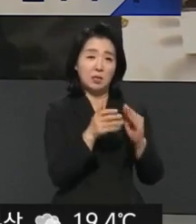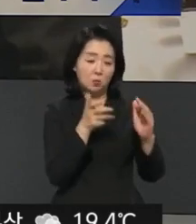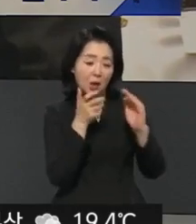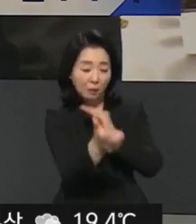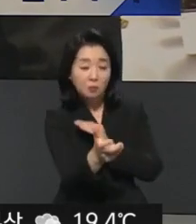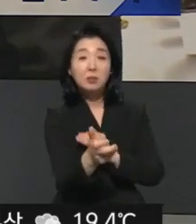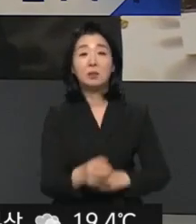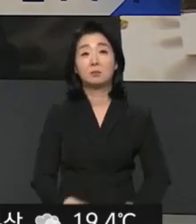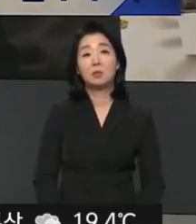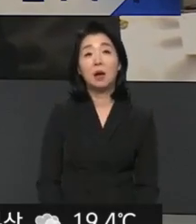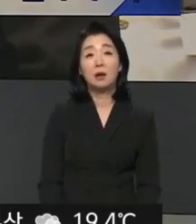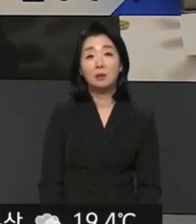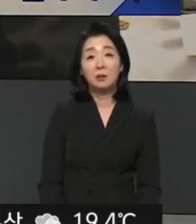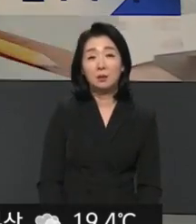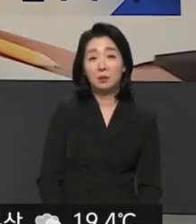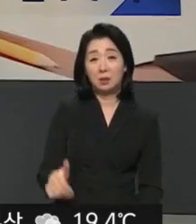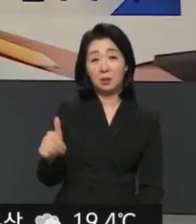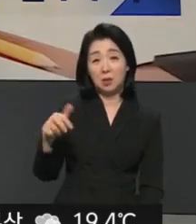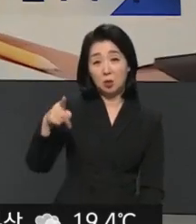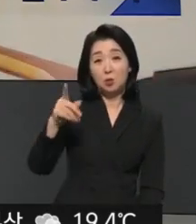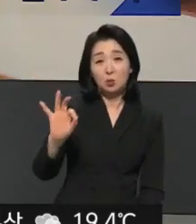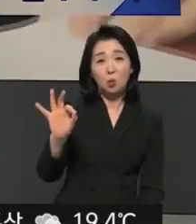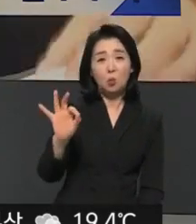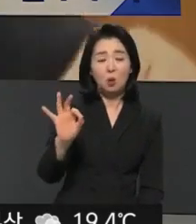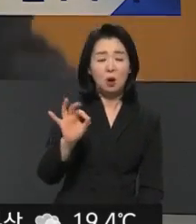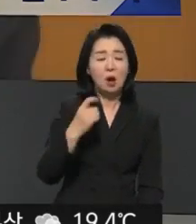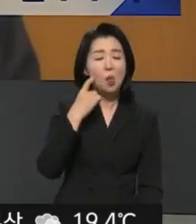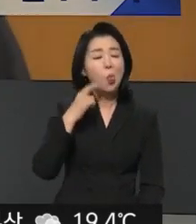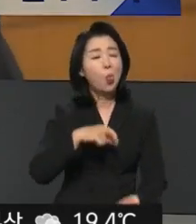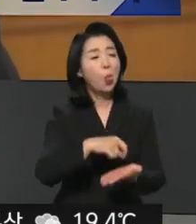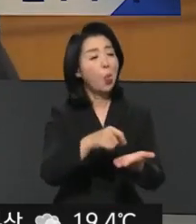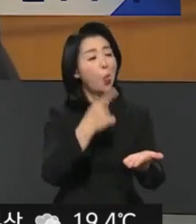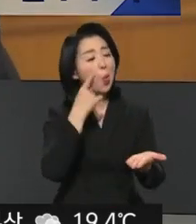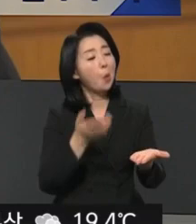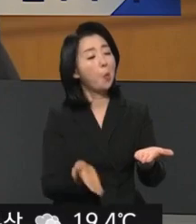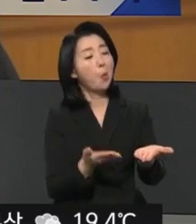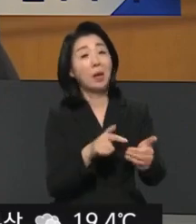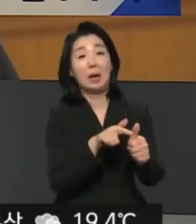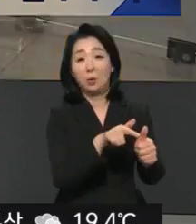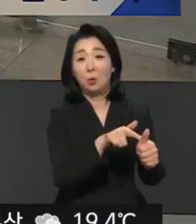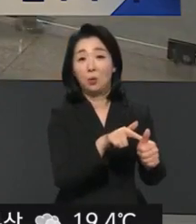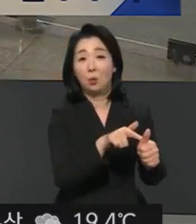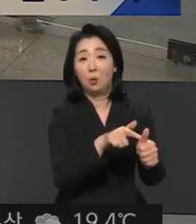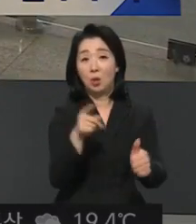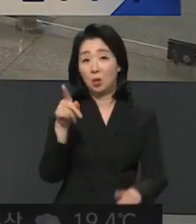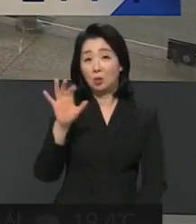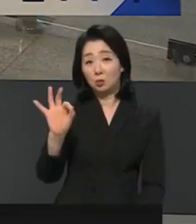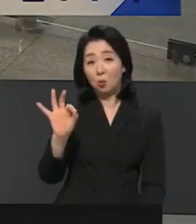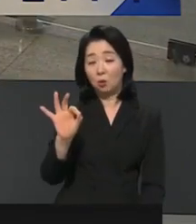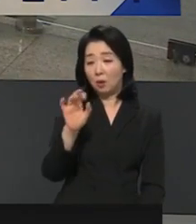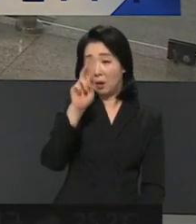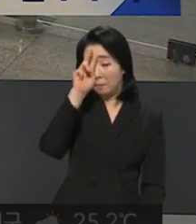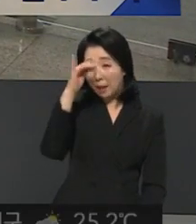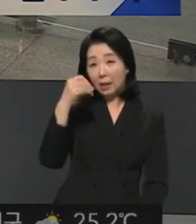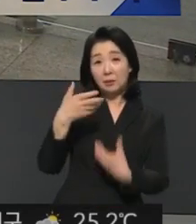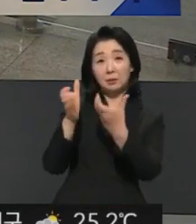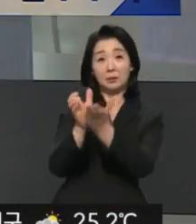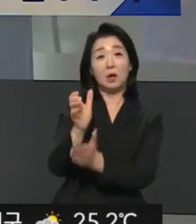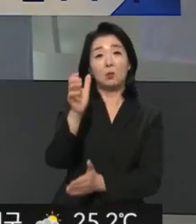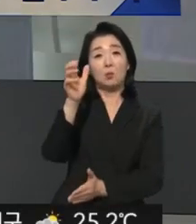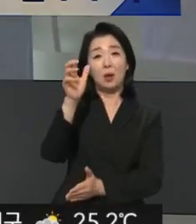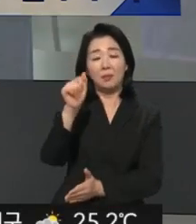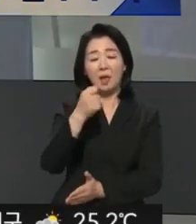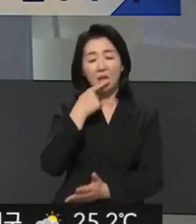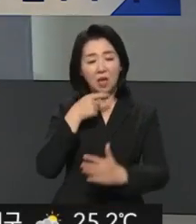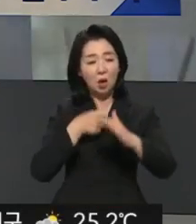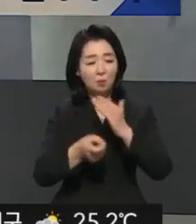국방장관이 직원들에게 허위 서명을 강요한 정황이 포착됐기 때문인데요. 바로 송 전 장관이 박근혜 정권 당시 작성된 계엄령